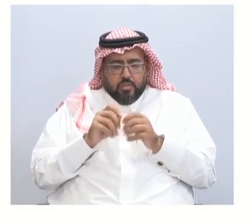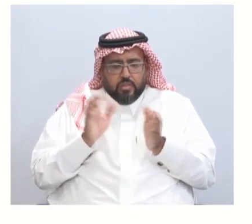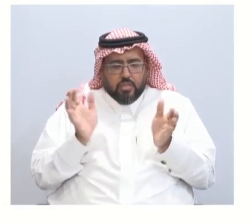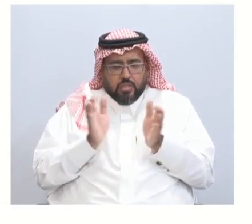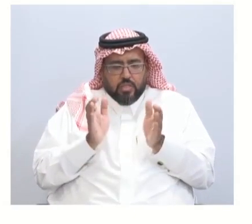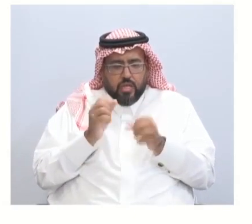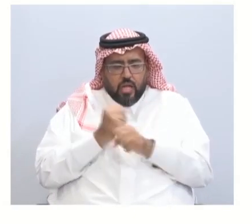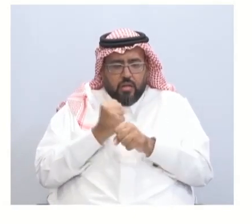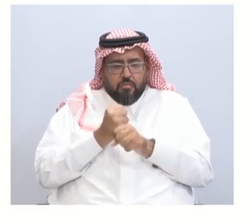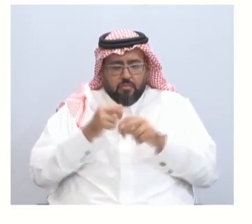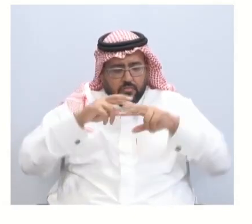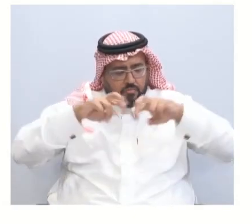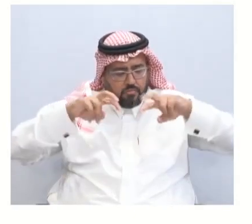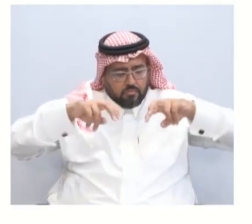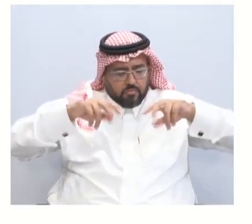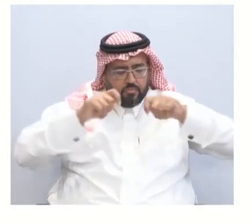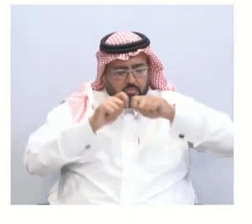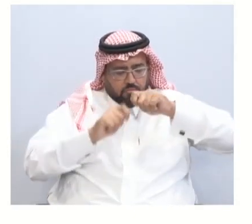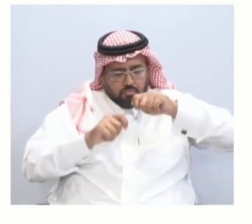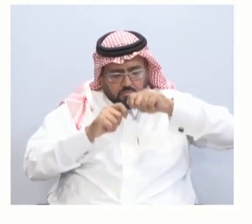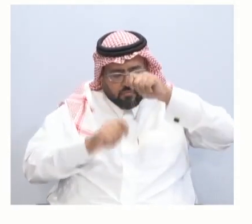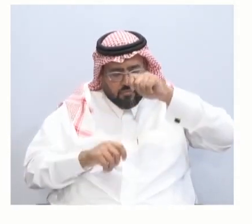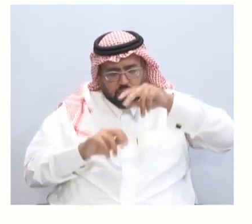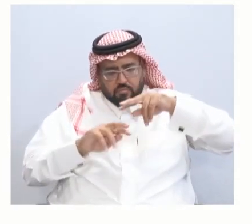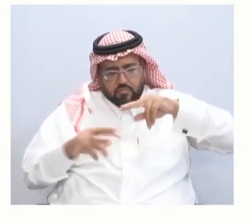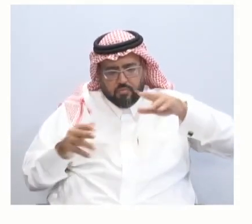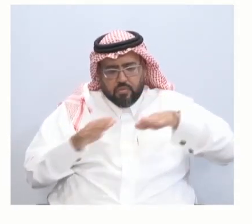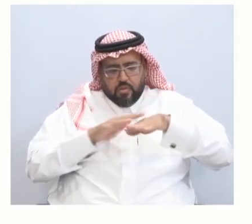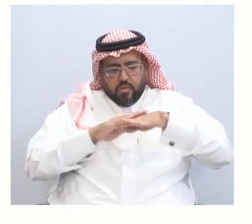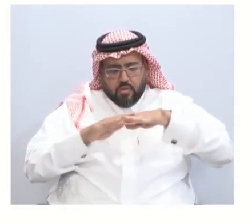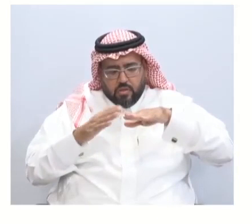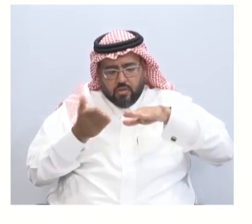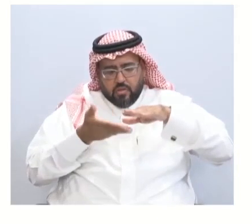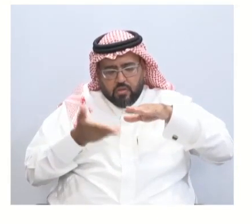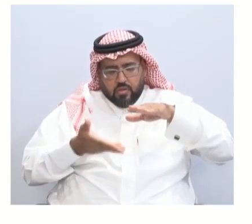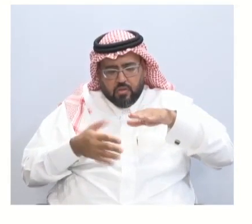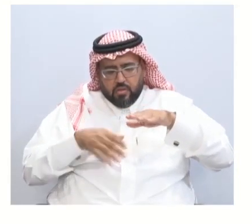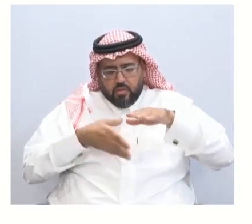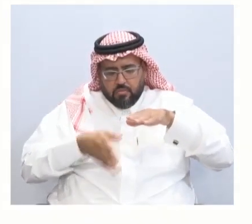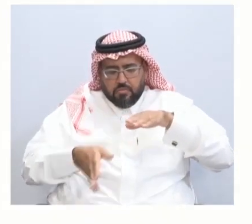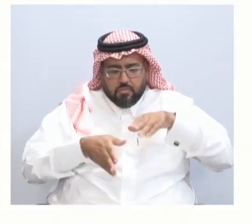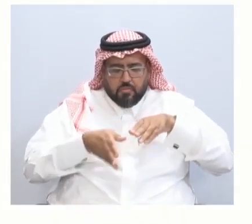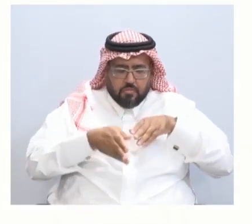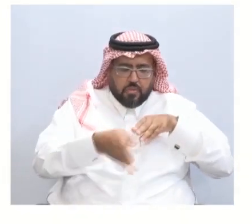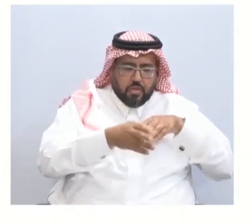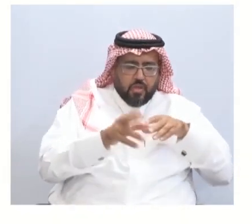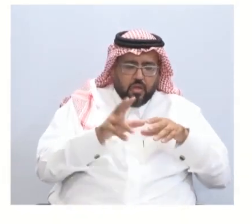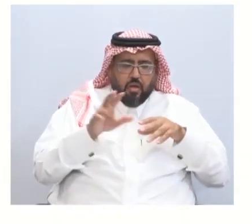يستعمل للكشف عن التغيرات الطفيفه في المجالات